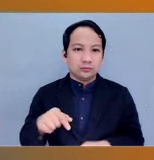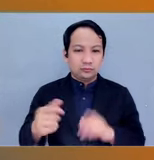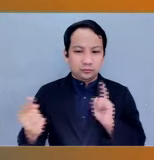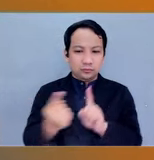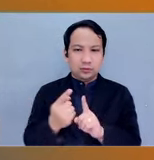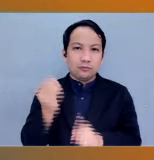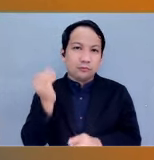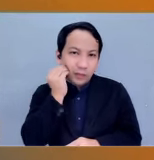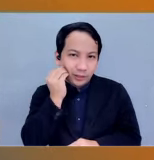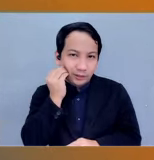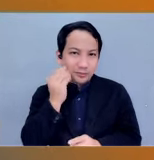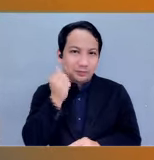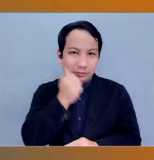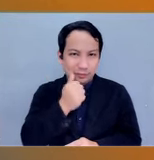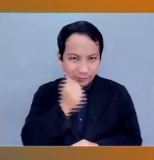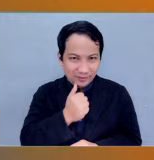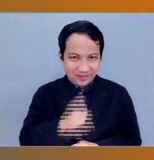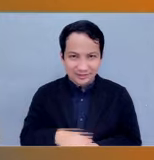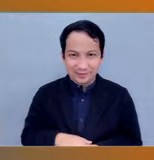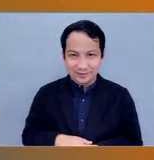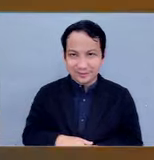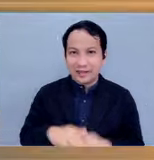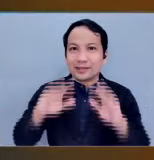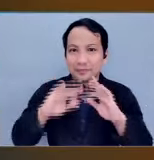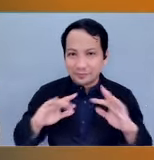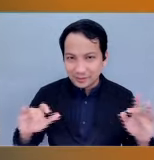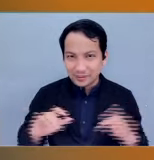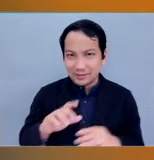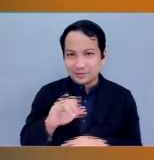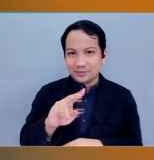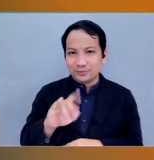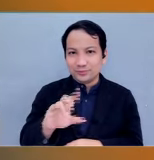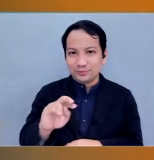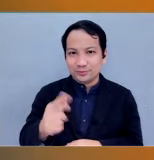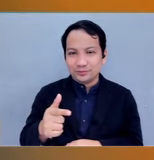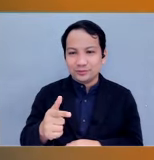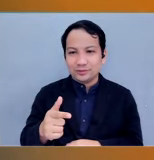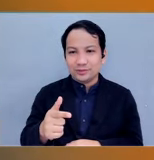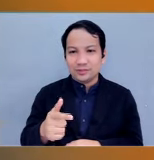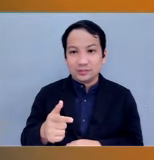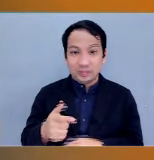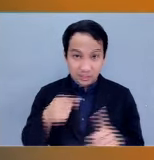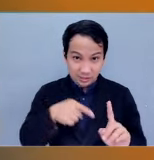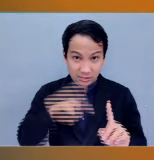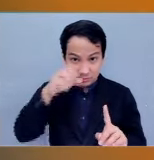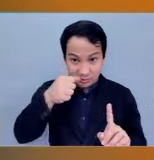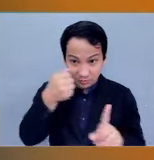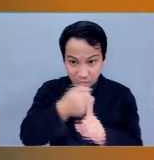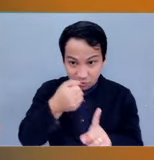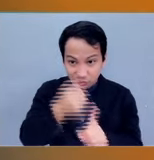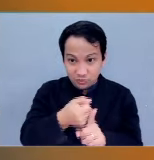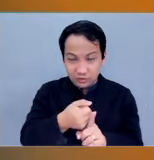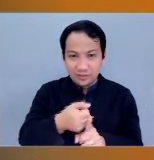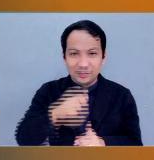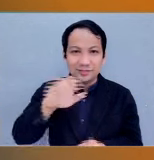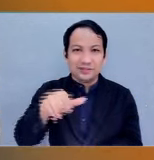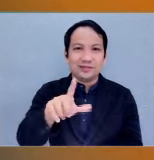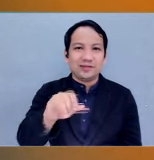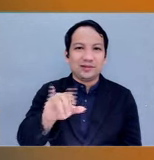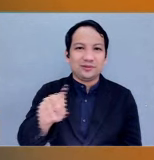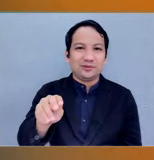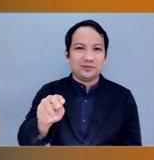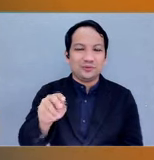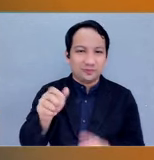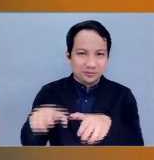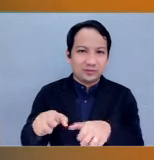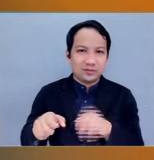mga babaeng nakikipiesta sa sinulog. Bugbug sarado si alias John Lloyd matapos pagtulungan ng